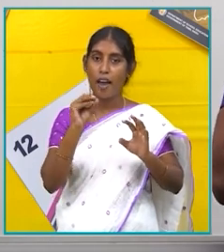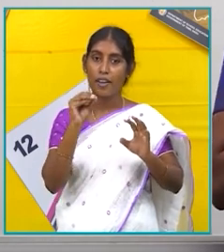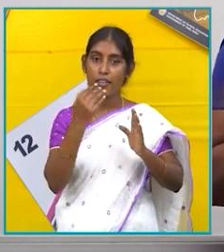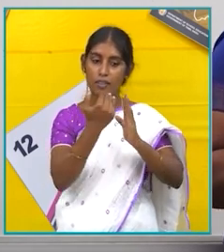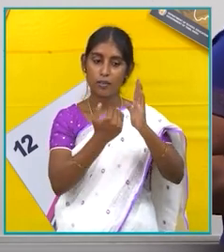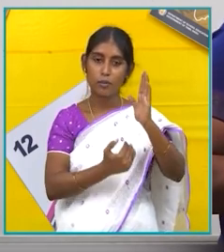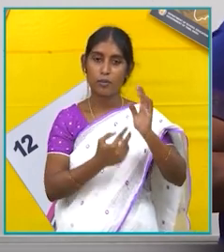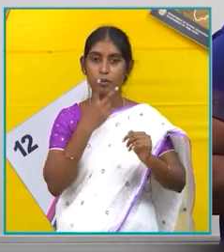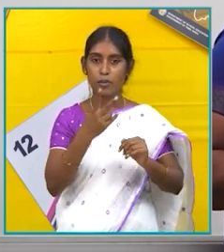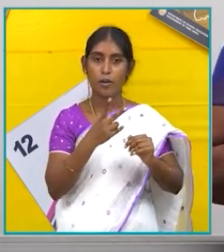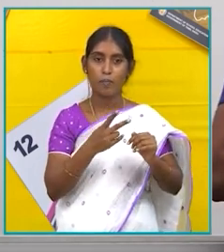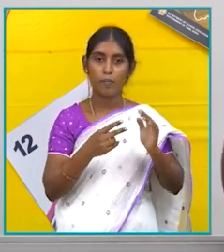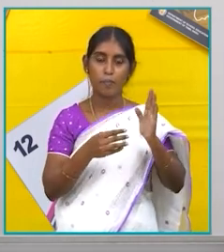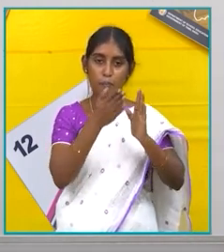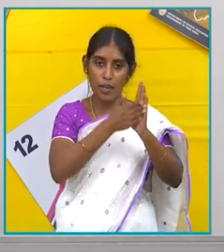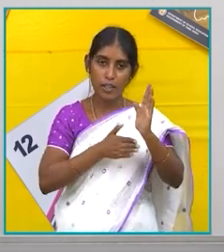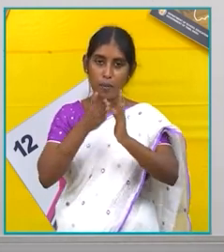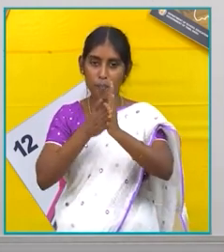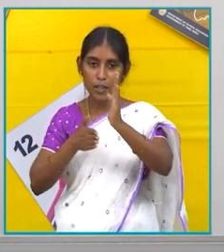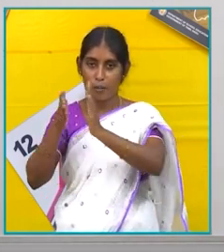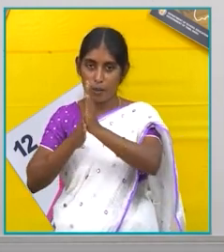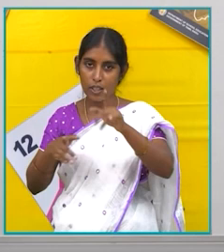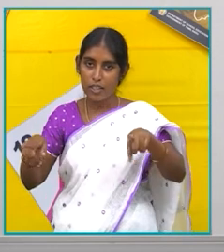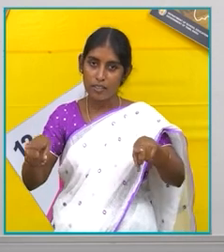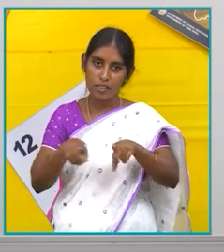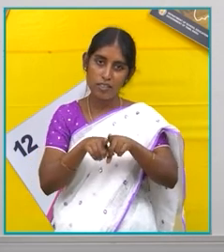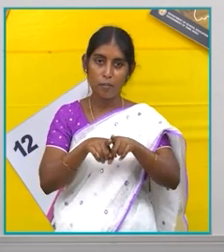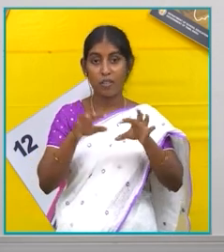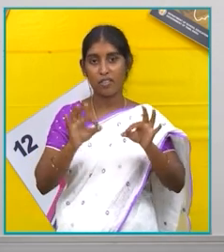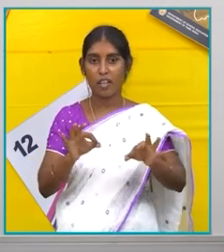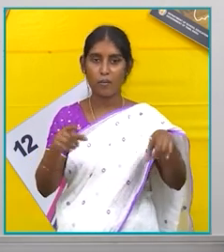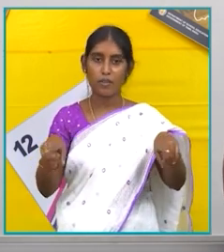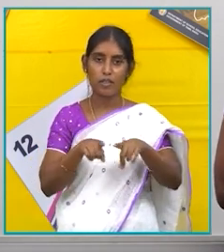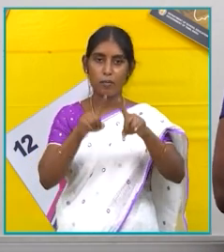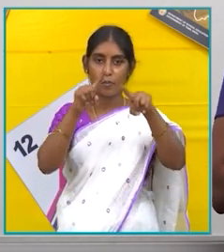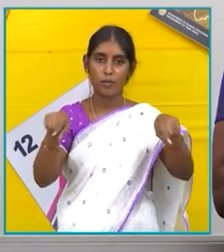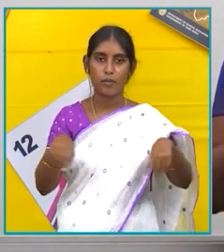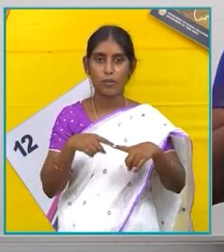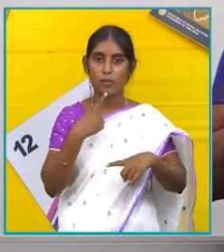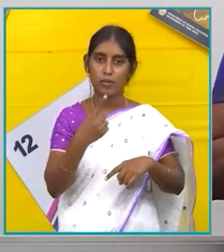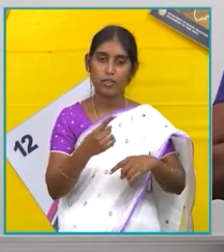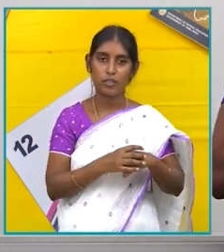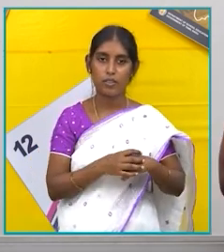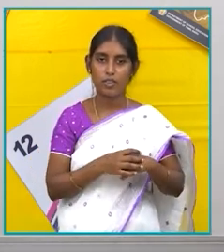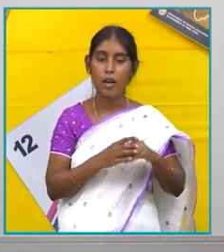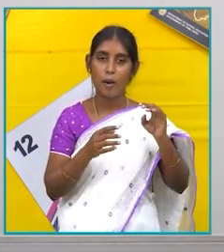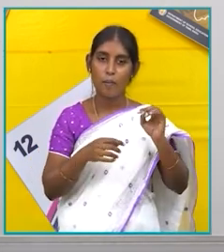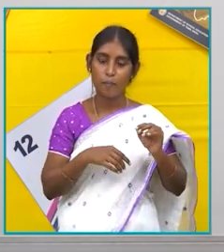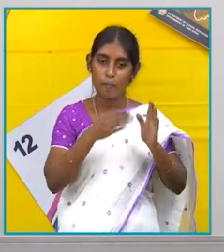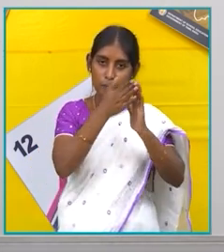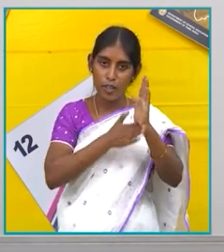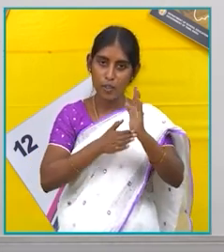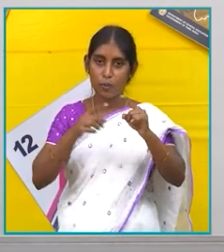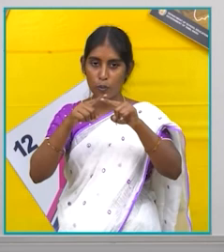என்னென்னலாம் பார்த்தோம், பக்கம் பக்கம் பக்கம், 3 பக்கங்களும் சமமாக இருந்ததுன்னா அது சர்வசம முக்கோணங்கள். அடுத்தது பக்கம்